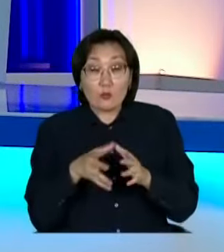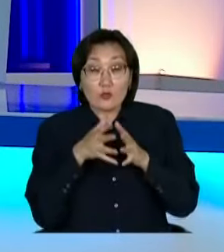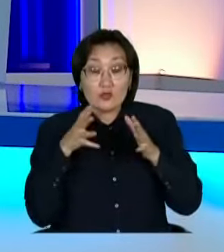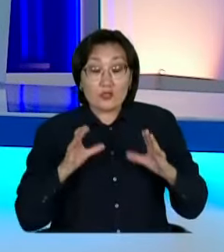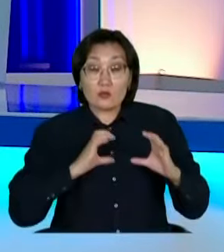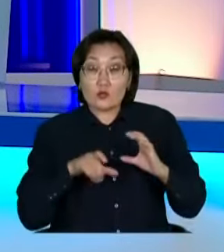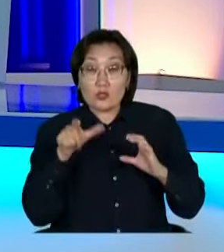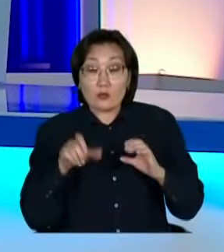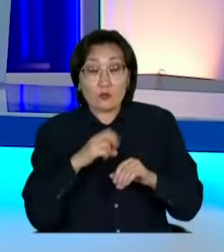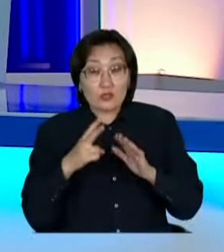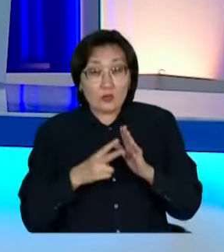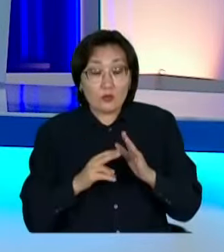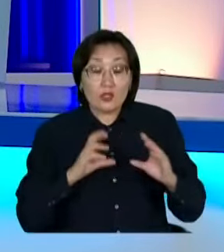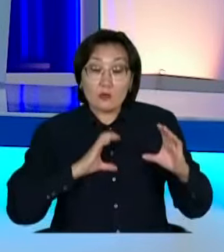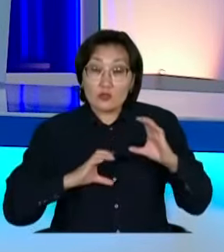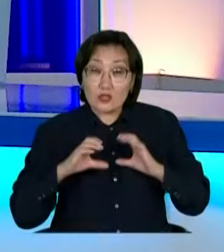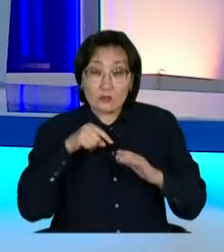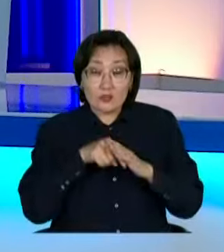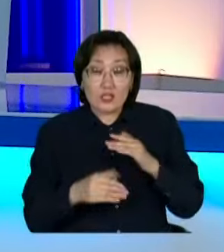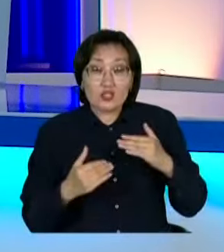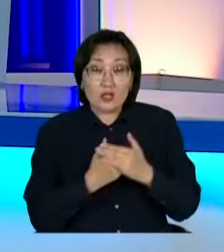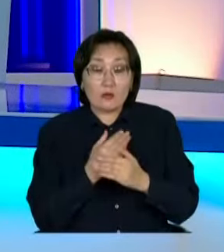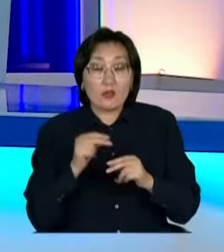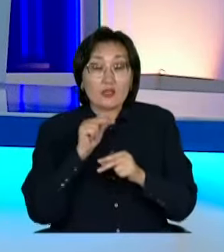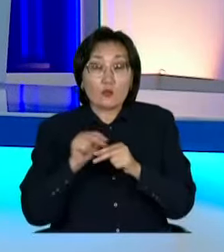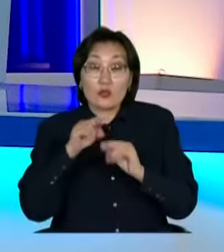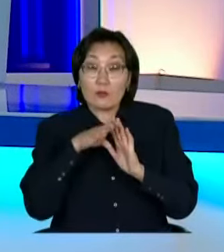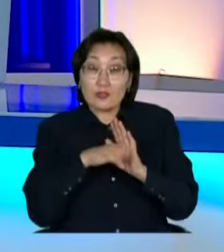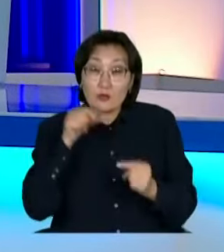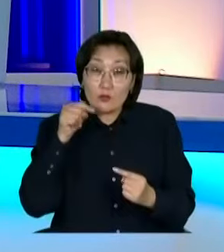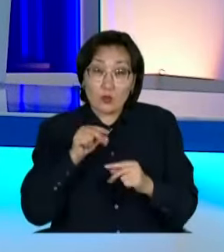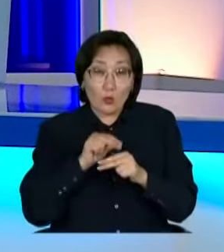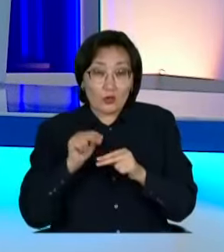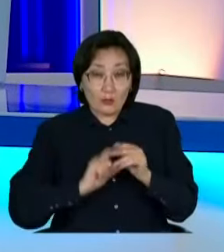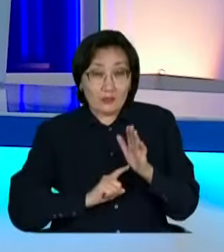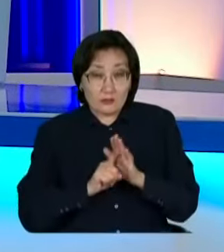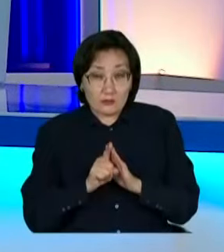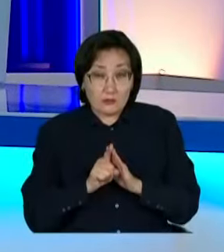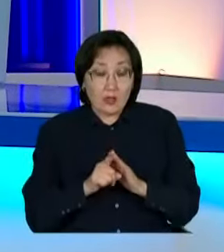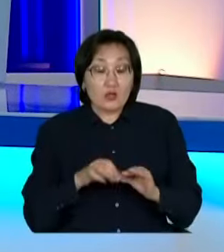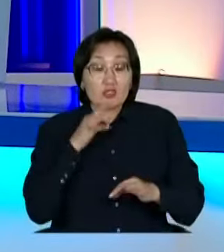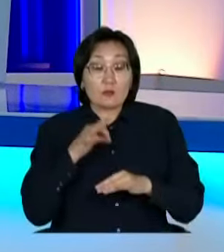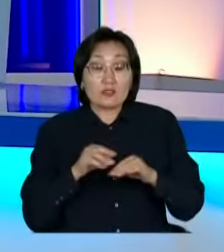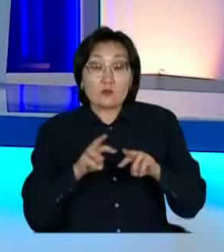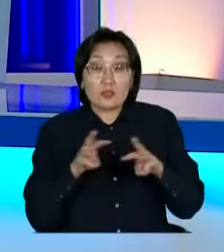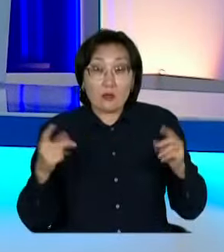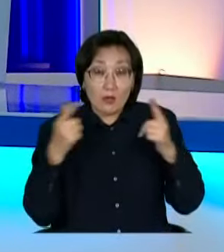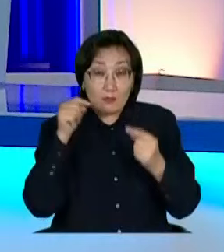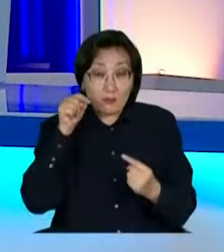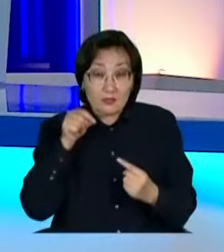астам студент 17 жоғары оқу орнында жаңа білім беру бағдарламалары бойынша оқытылып жатыр. Бұл туралы жауапты ведомство